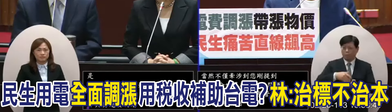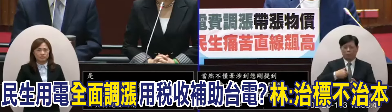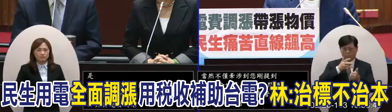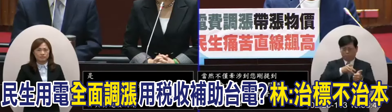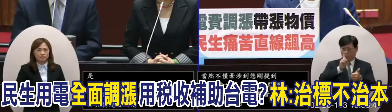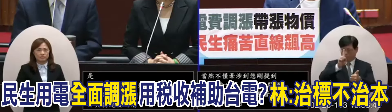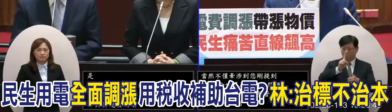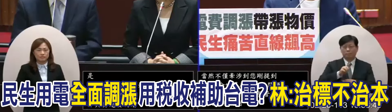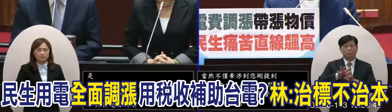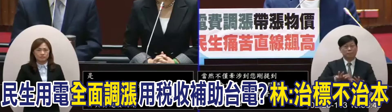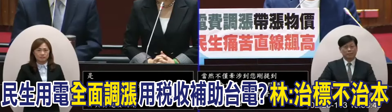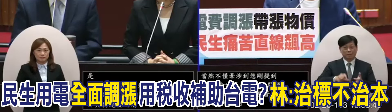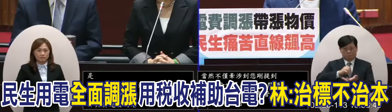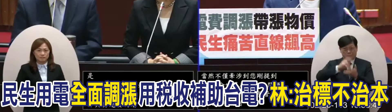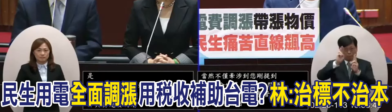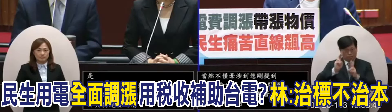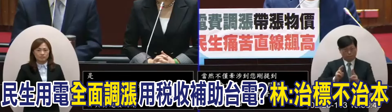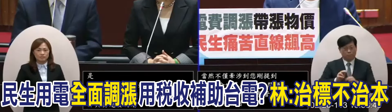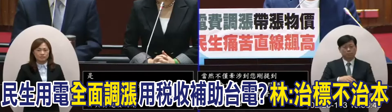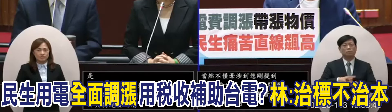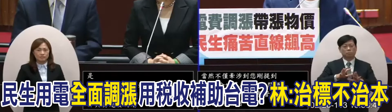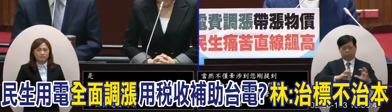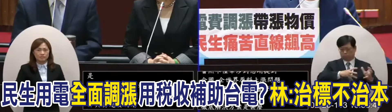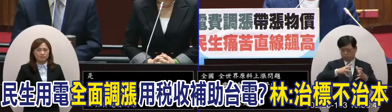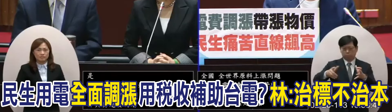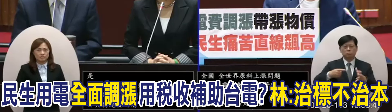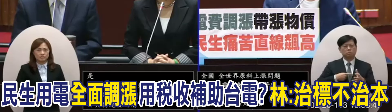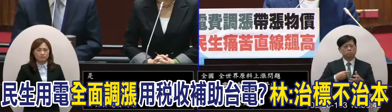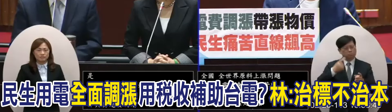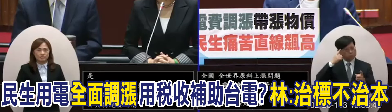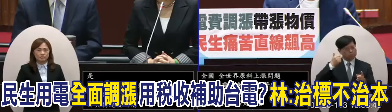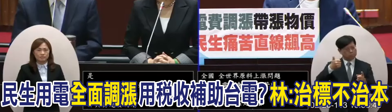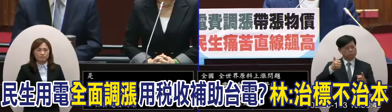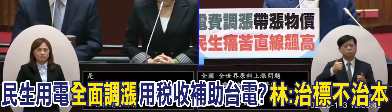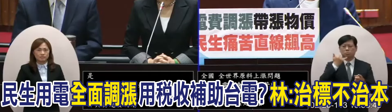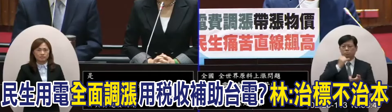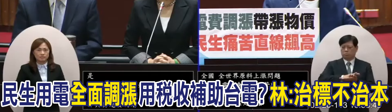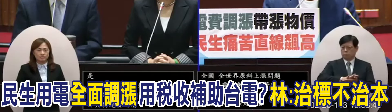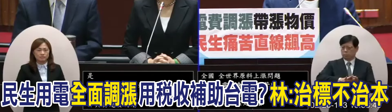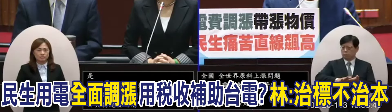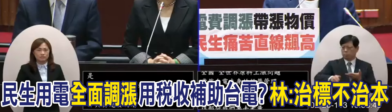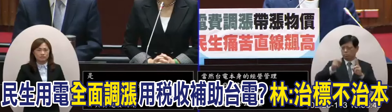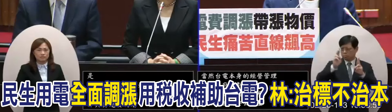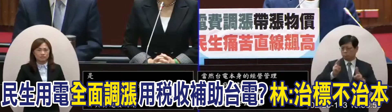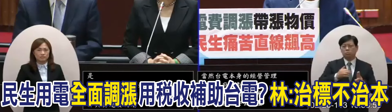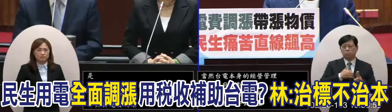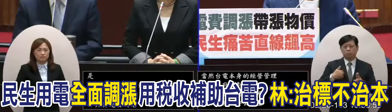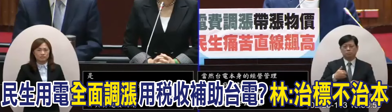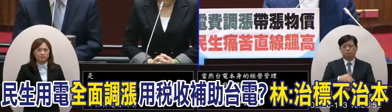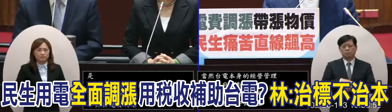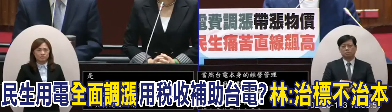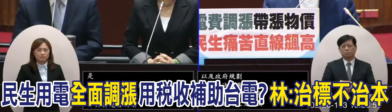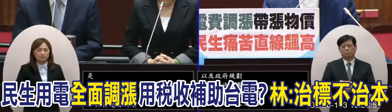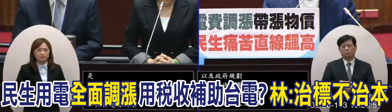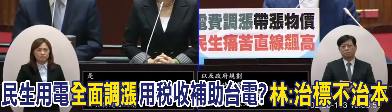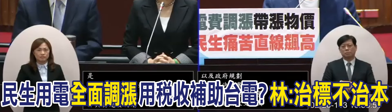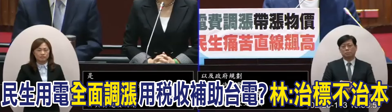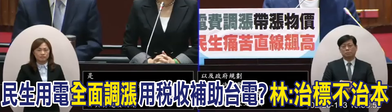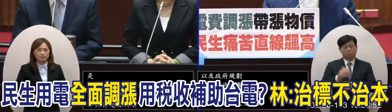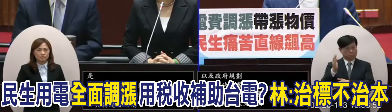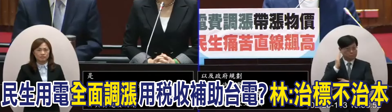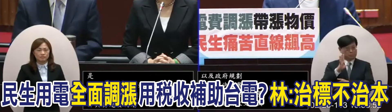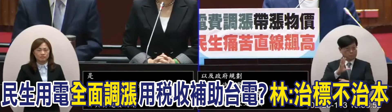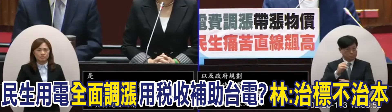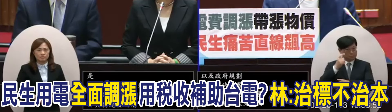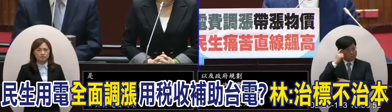一个问题：因为现在核能啊，已经被世界普遍认为是干净能源的一个能源，那政府